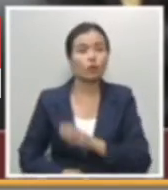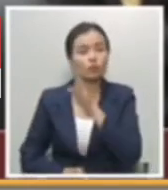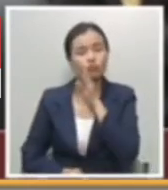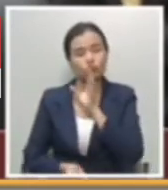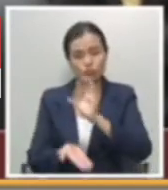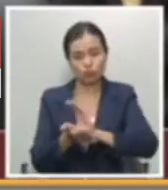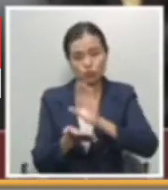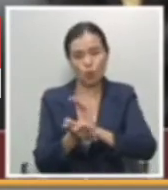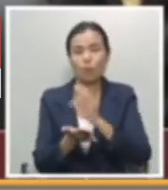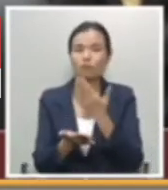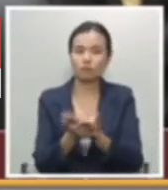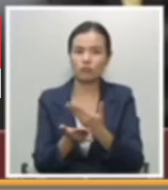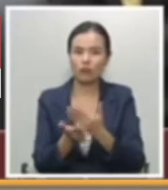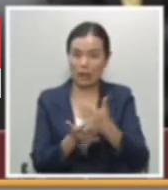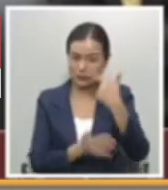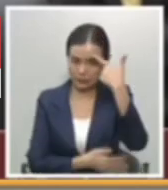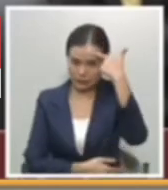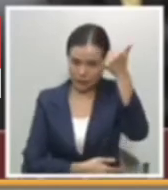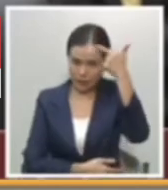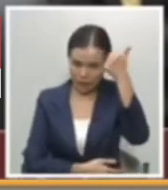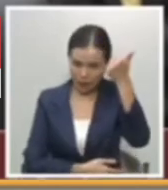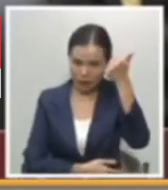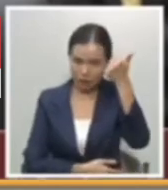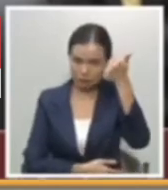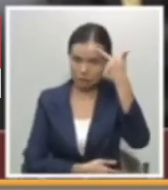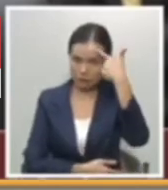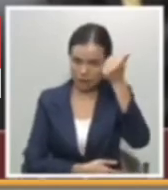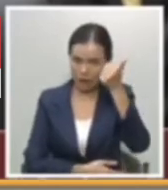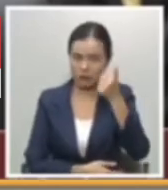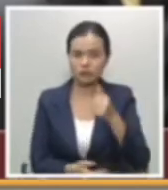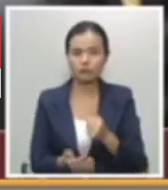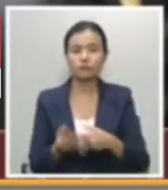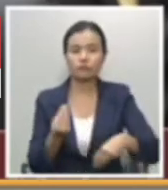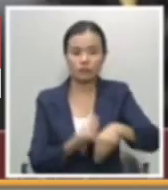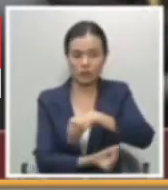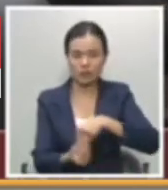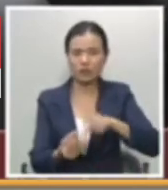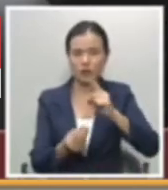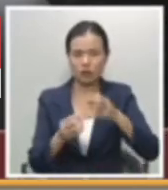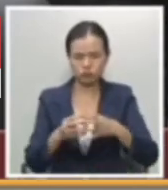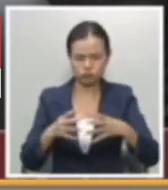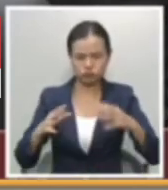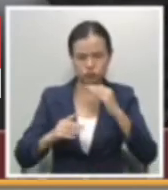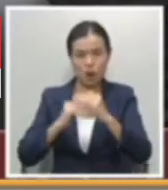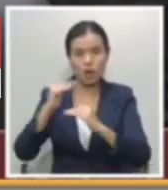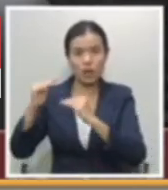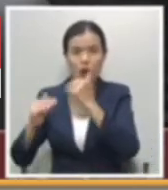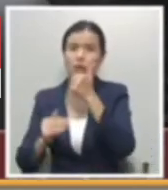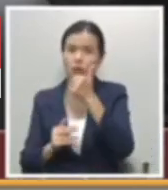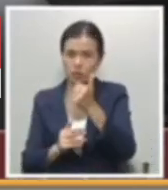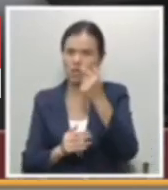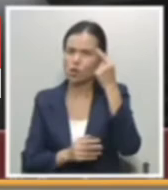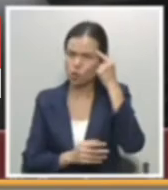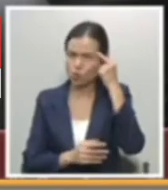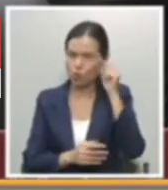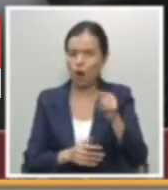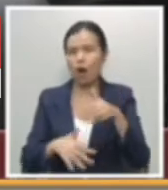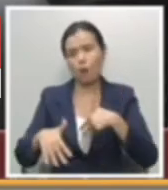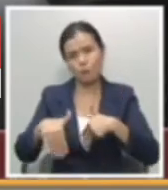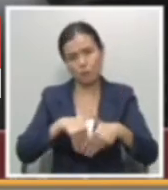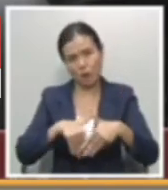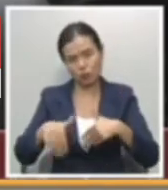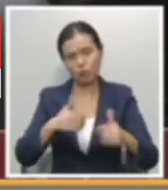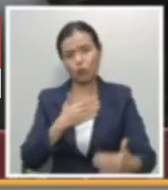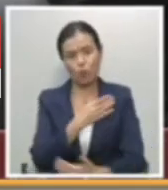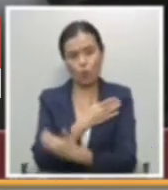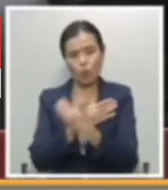าณอย่างชาญฉลาดนะครับท่านประธานเศรษฐกิจก็คงจะขยายตัวดีนะประชาชนก็จะมีโ